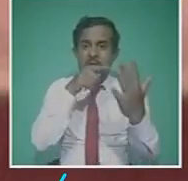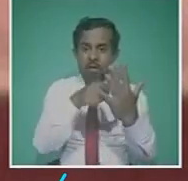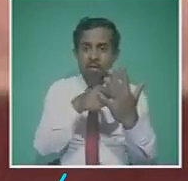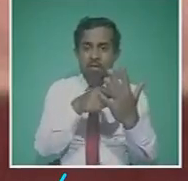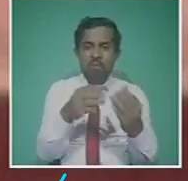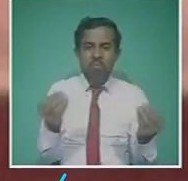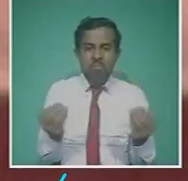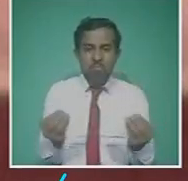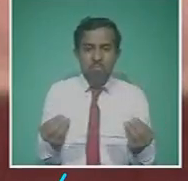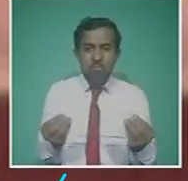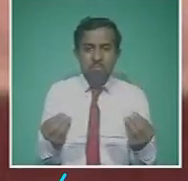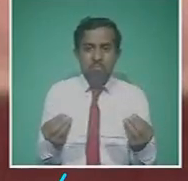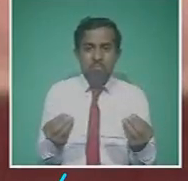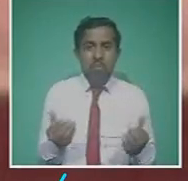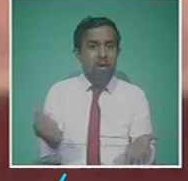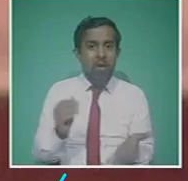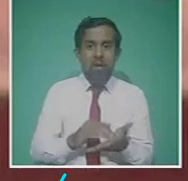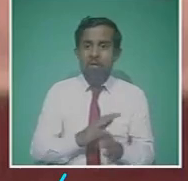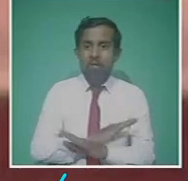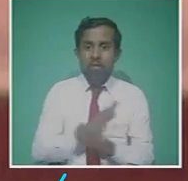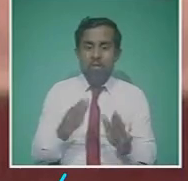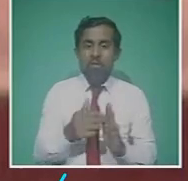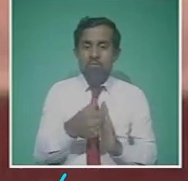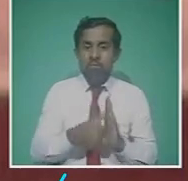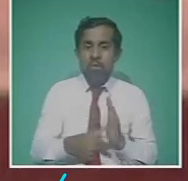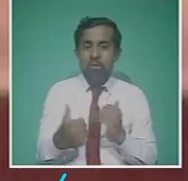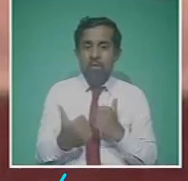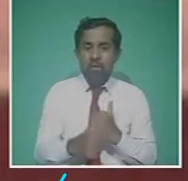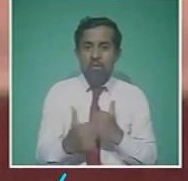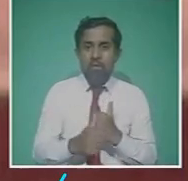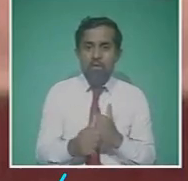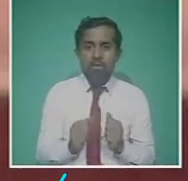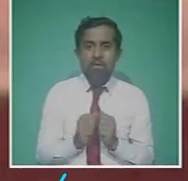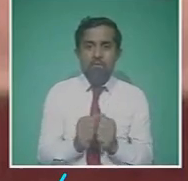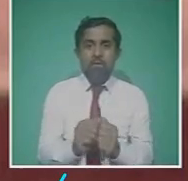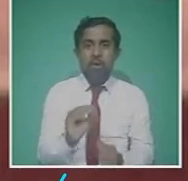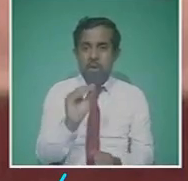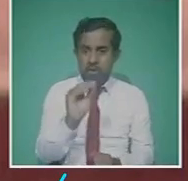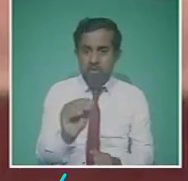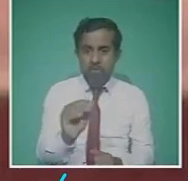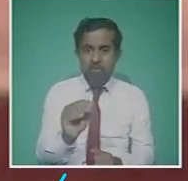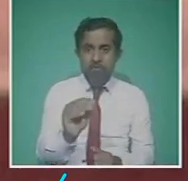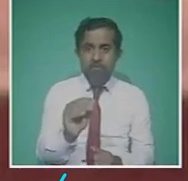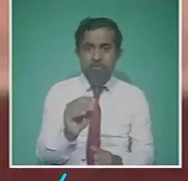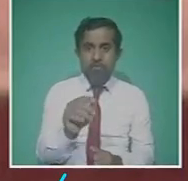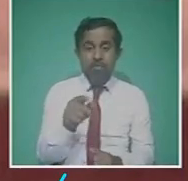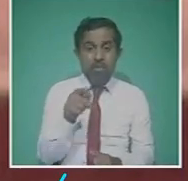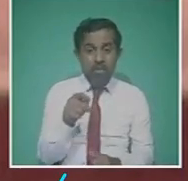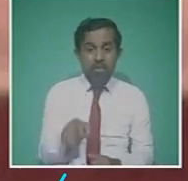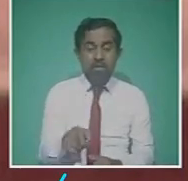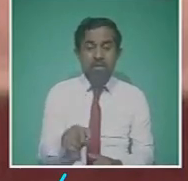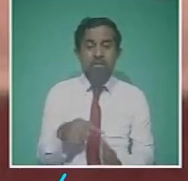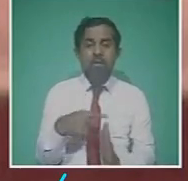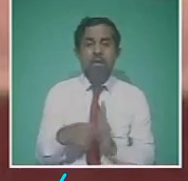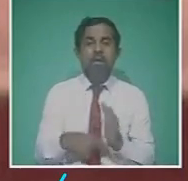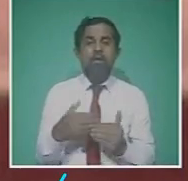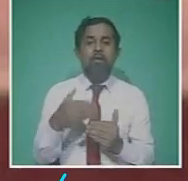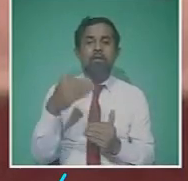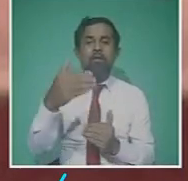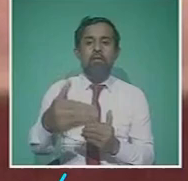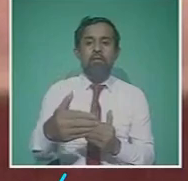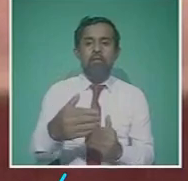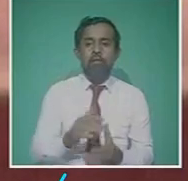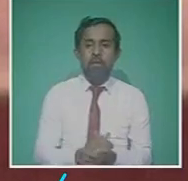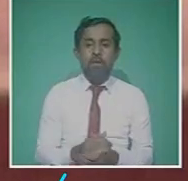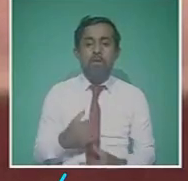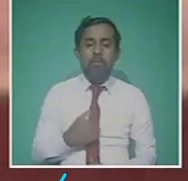ඒ අඩුපාඩු ආයේ නොවෙන්න ප්‍රතිපත්තියක් හදාගන්න වැඩ කටයුතු කෙරුවා නම් මං හිතන්නේ ඒක තමයි රටක අනාගතයේ බවට පත් වෙන්නේ.